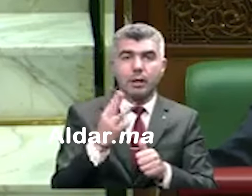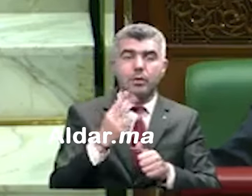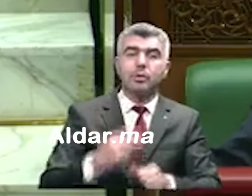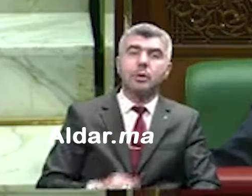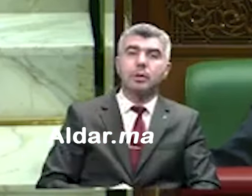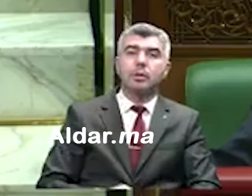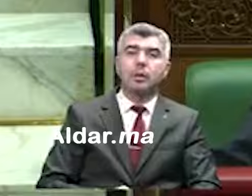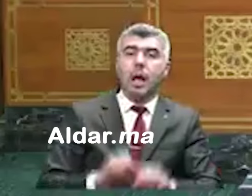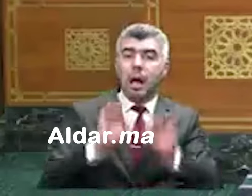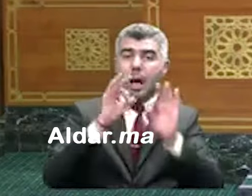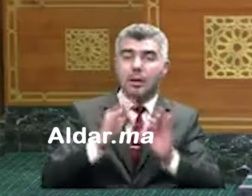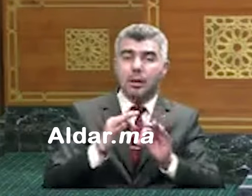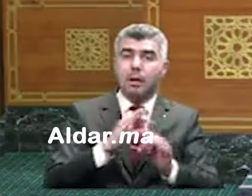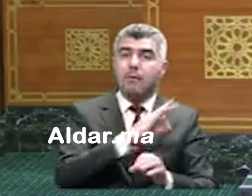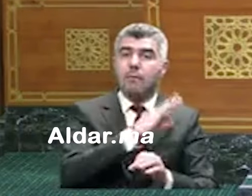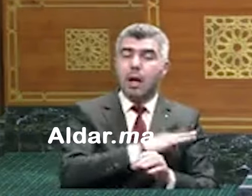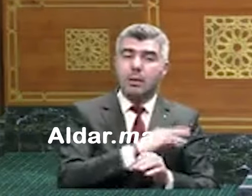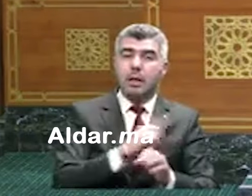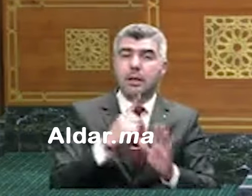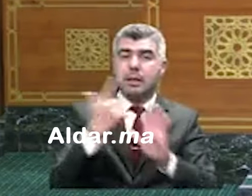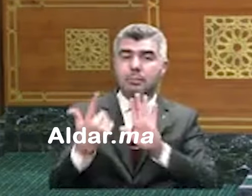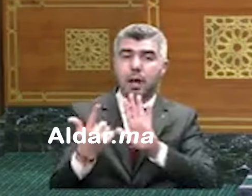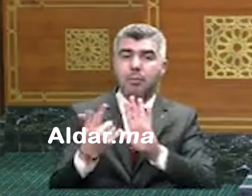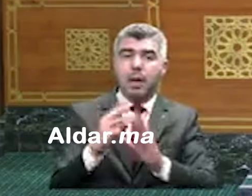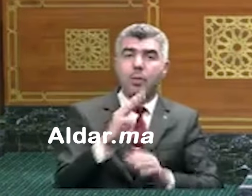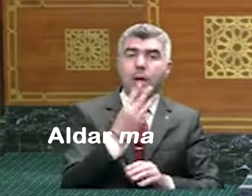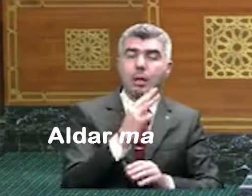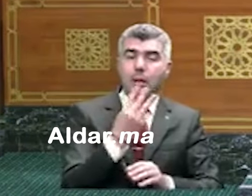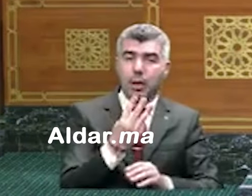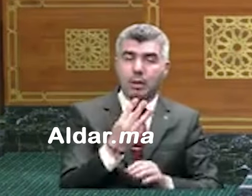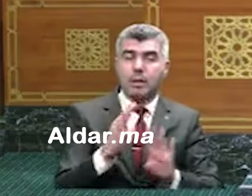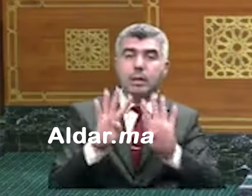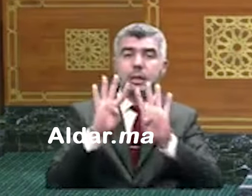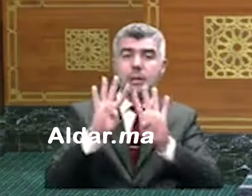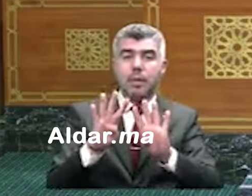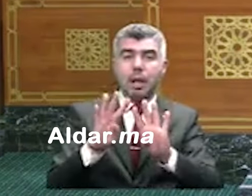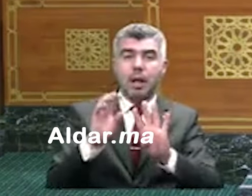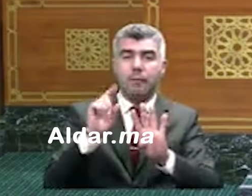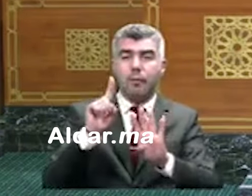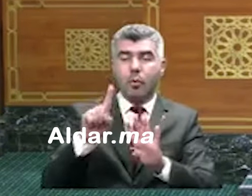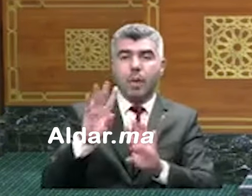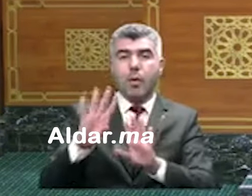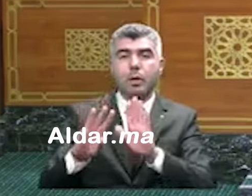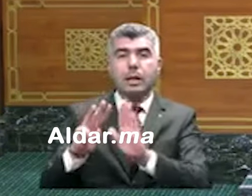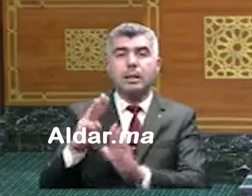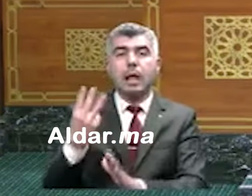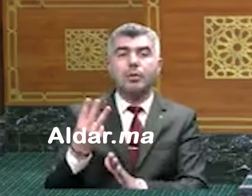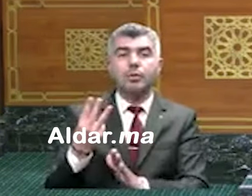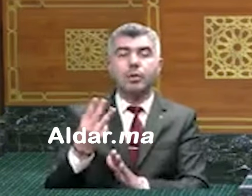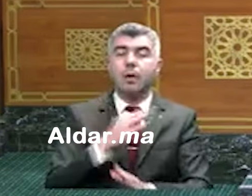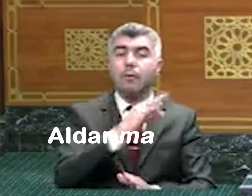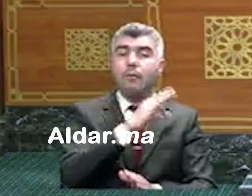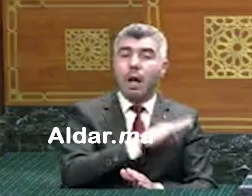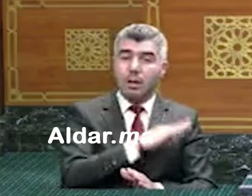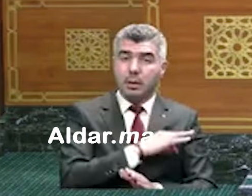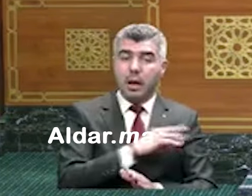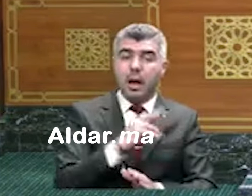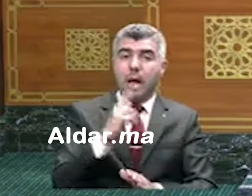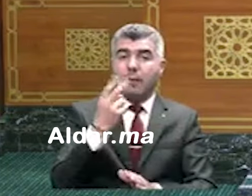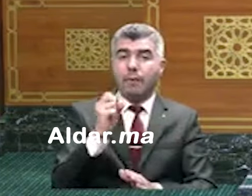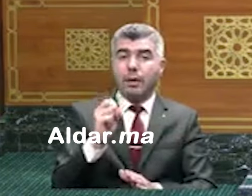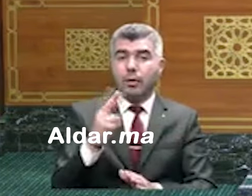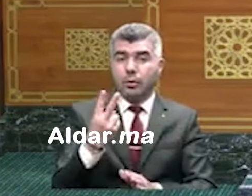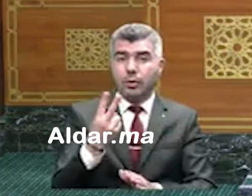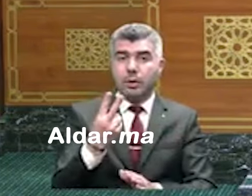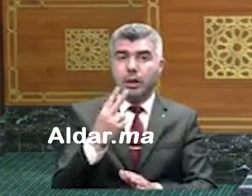عدد المستفيدين من 733 الى 8113 مستفيدا خلال الموسم الدراسي 22